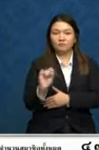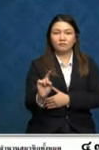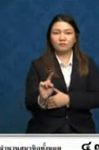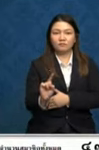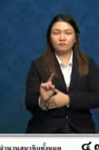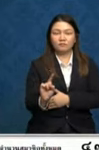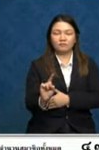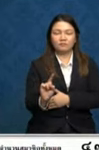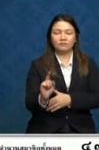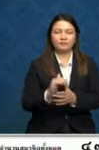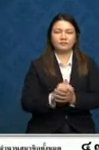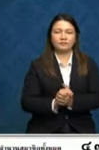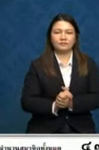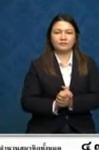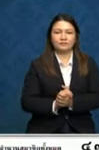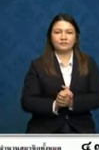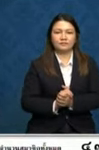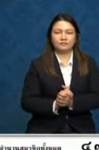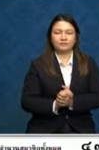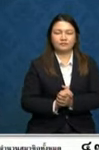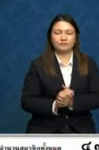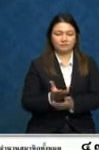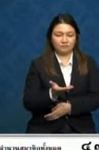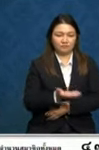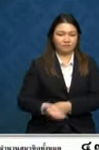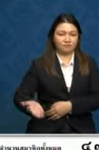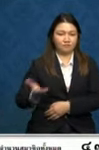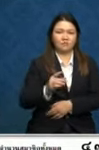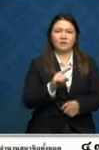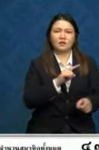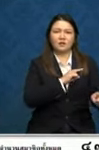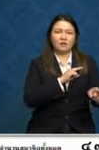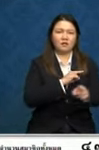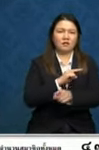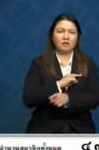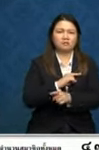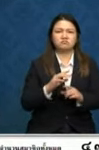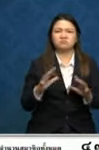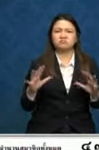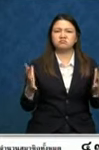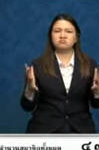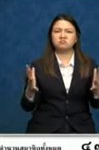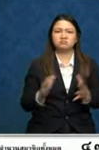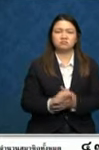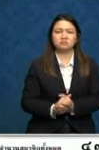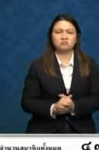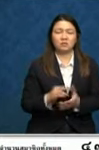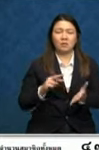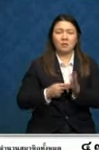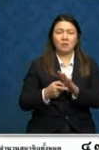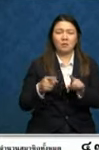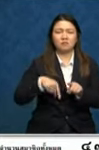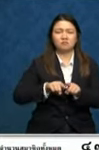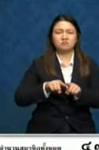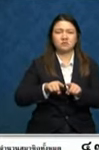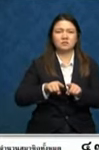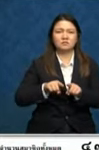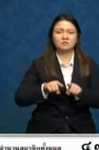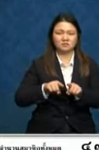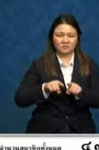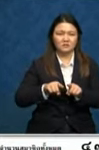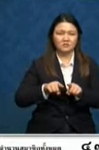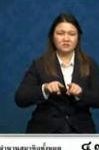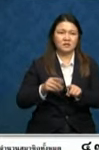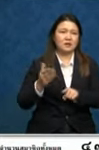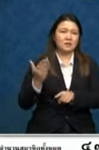าภารกิจมันไม่มีอะไรท่านประธานครับมันไปซ้ำซ้อนเหมือน